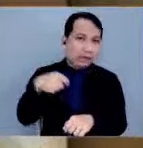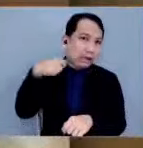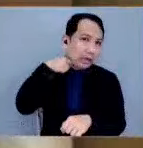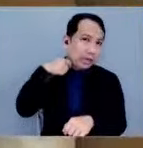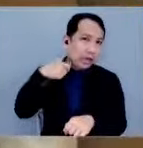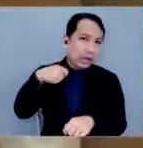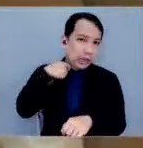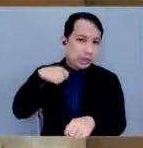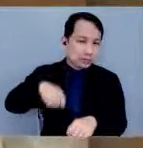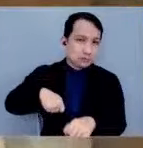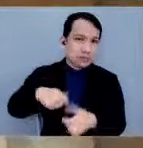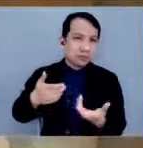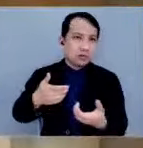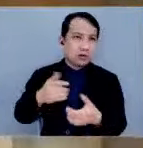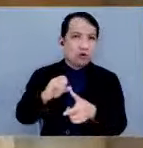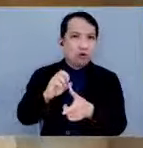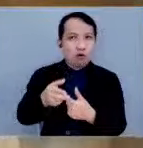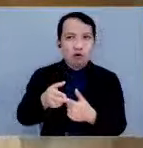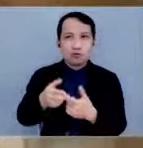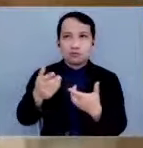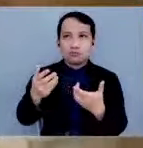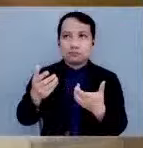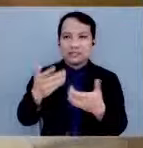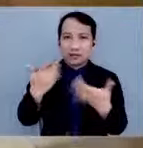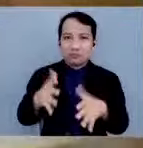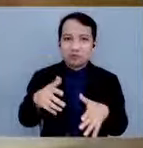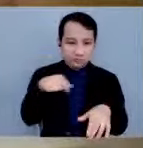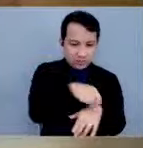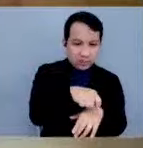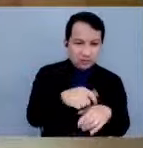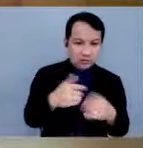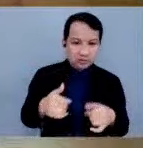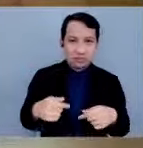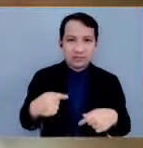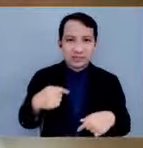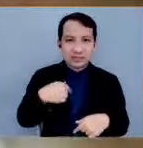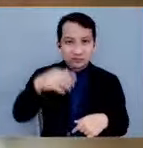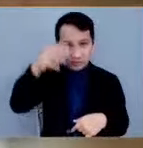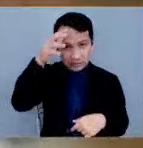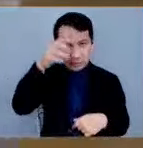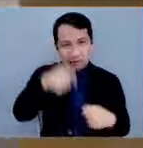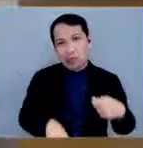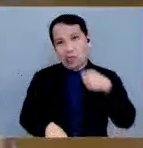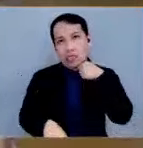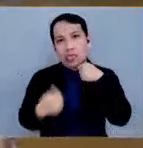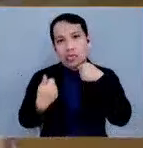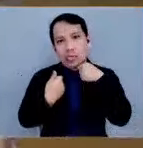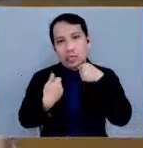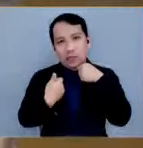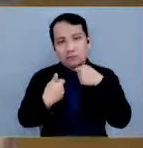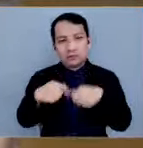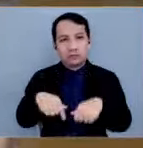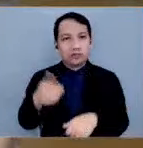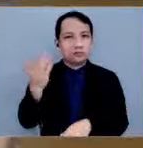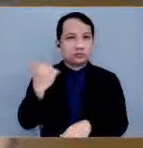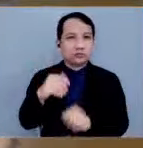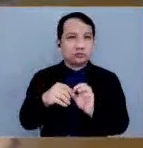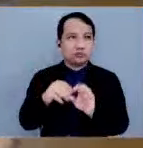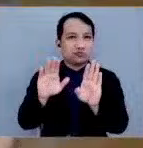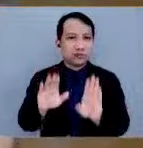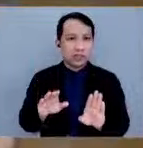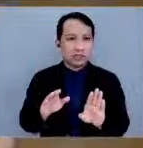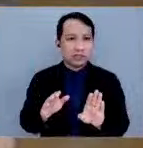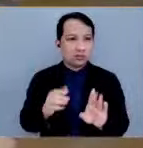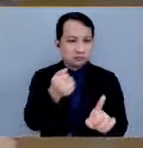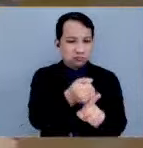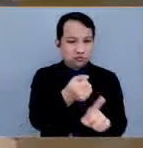daw na nagpatiwakal ang ama pagkatapos. Problema sa pamilya ang hinihinalang ugat ng krimen. Nitong Linggo raw kasi binugbog ng ama ang isa pa niyang